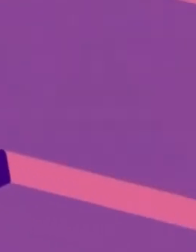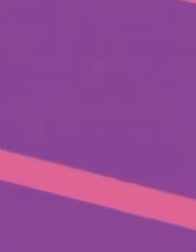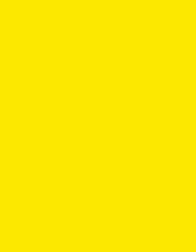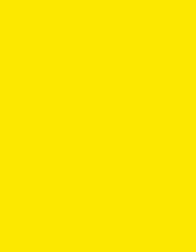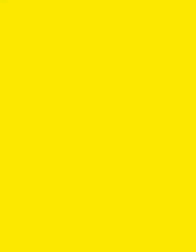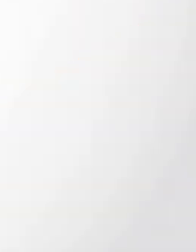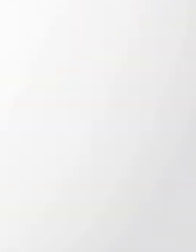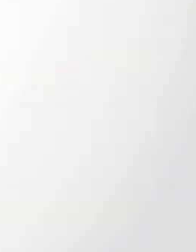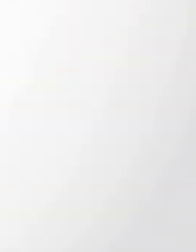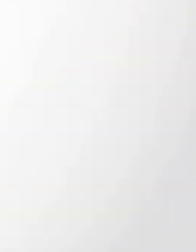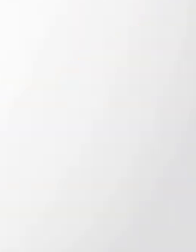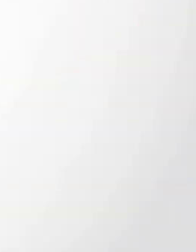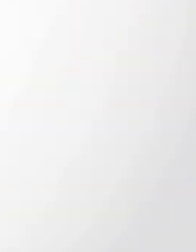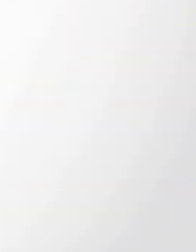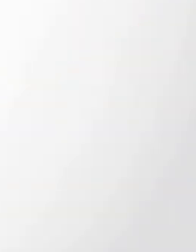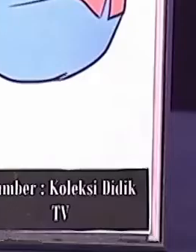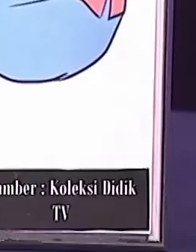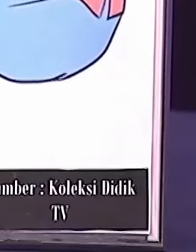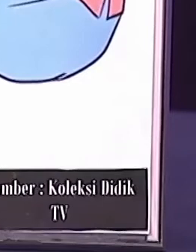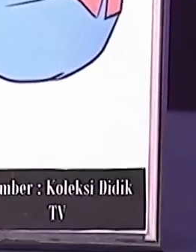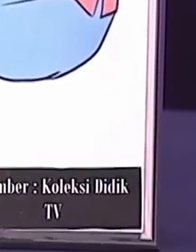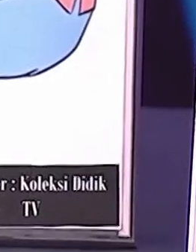Didik TV GPM